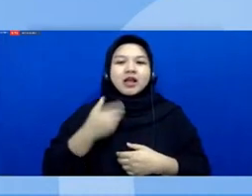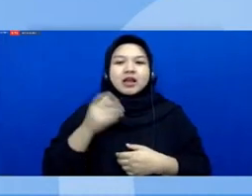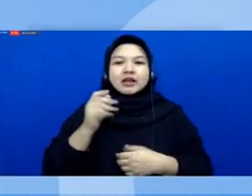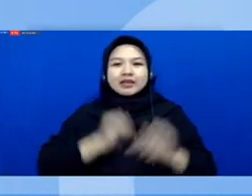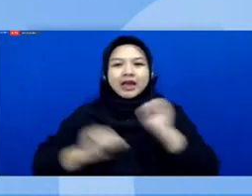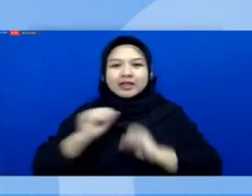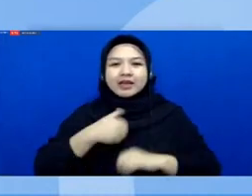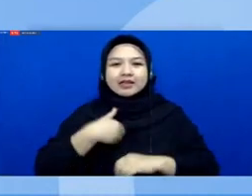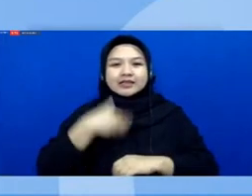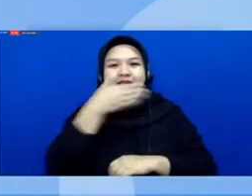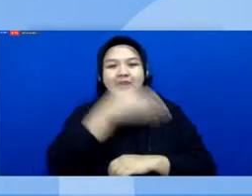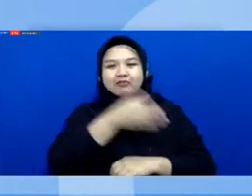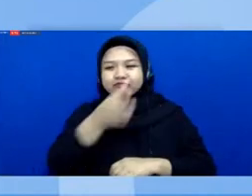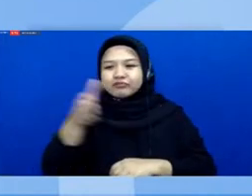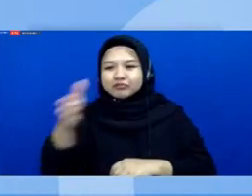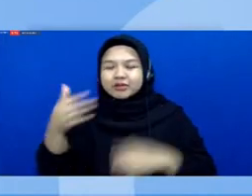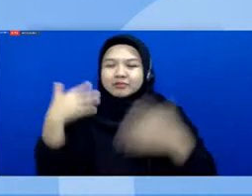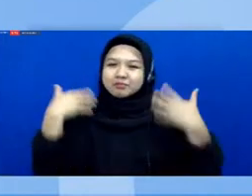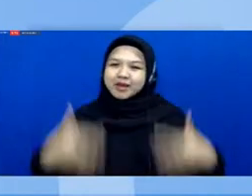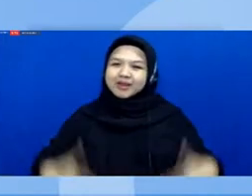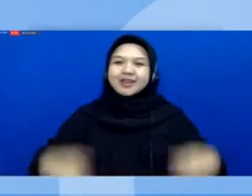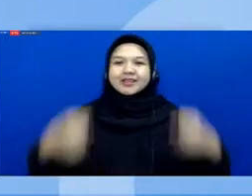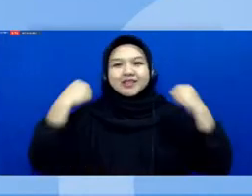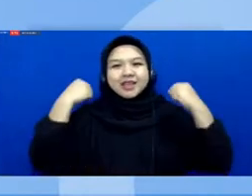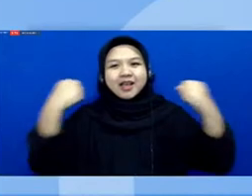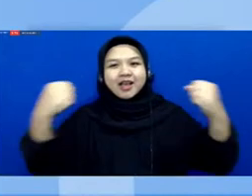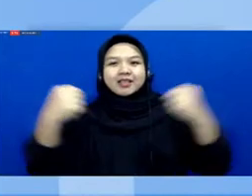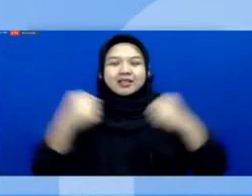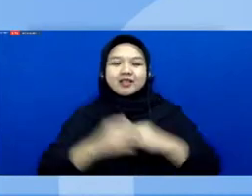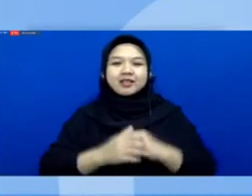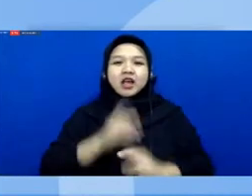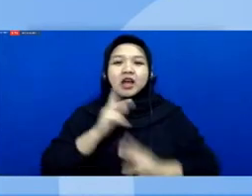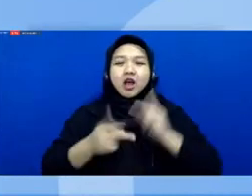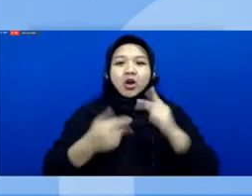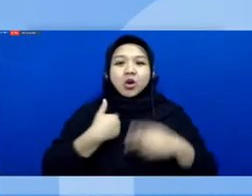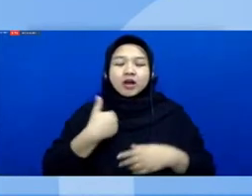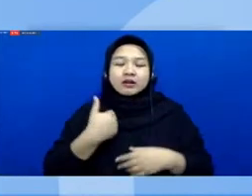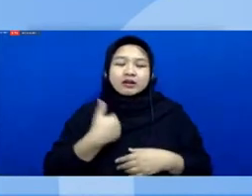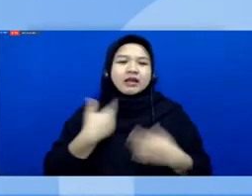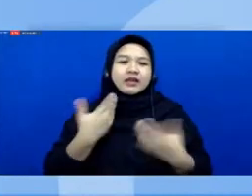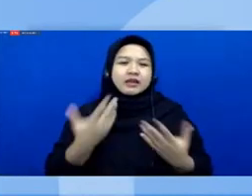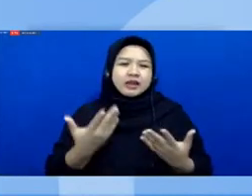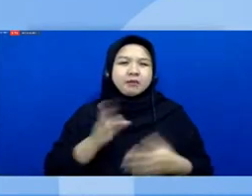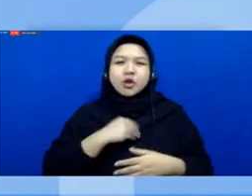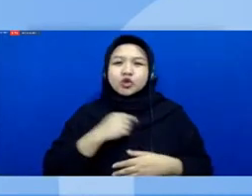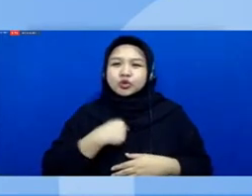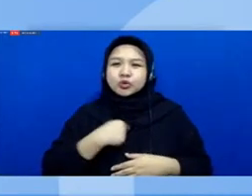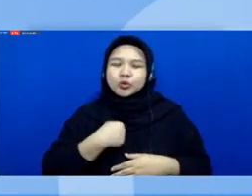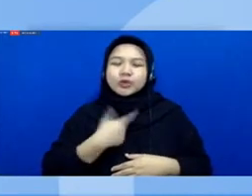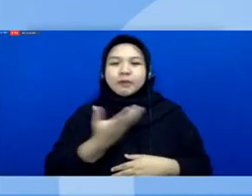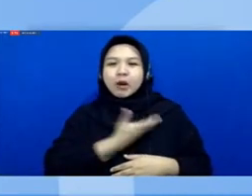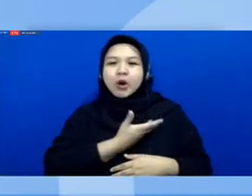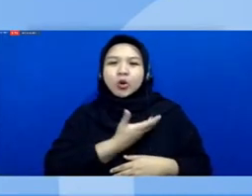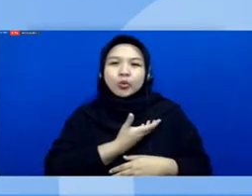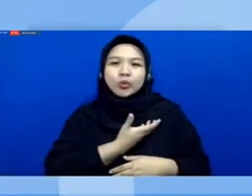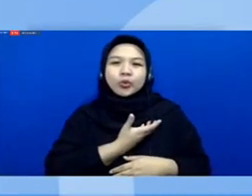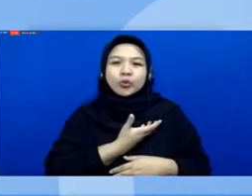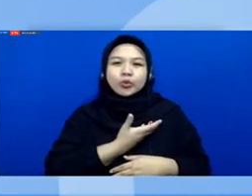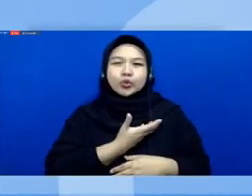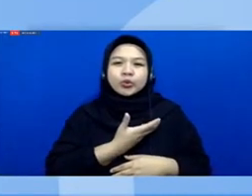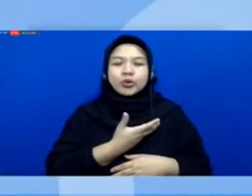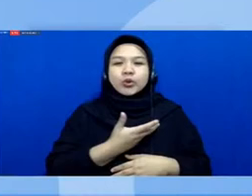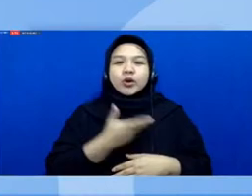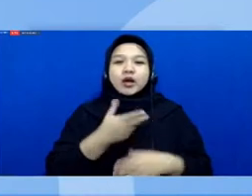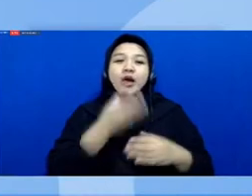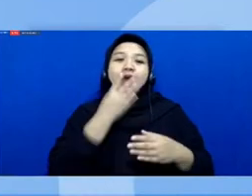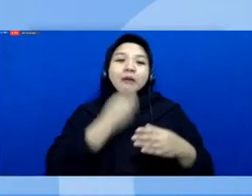biar badannya sehat. Ini ku nenten jalannya nggak maksud ku lo nggak kepengen anak